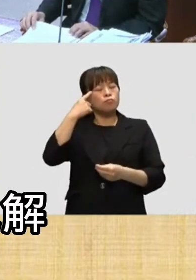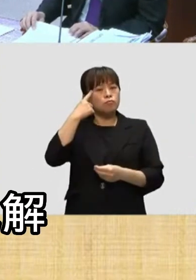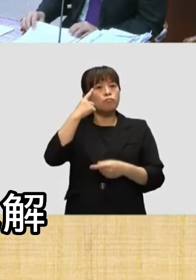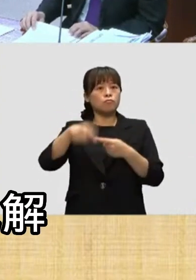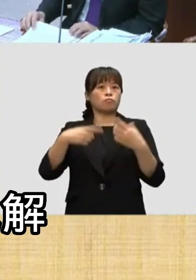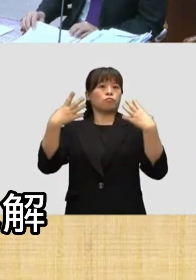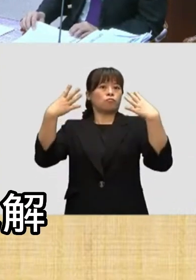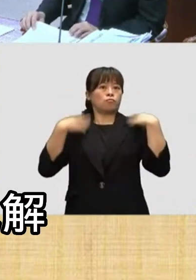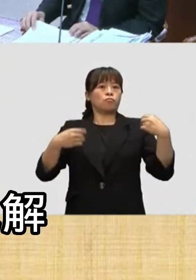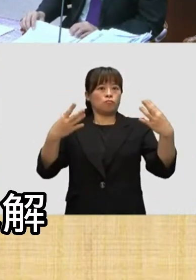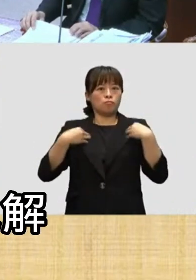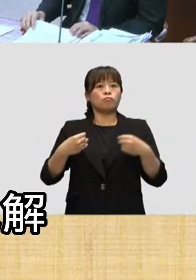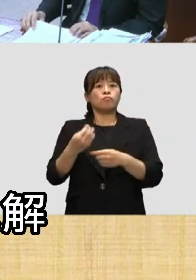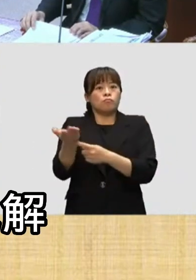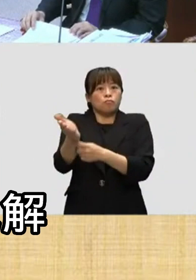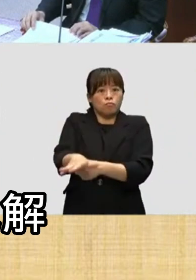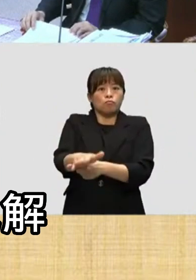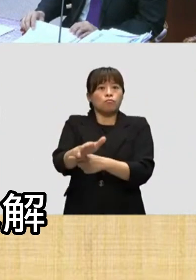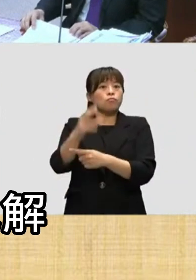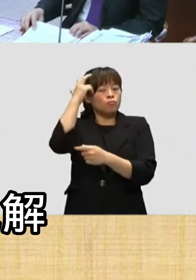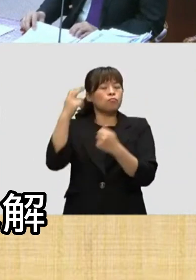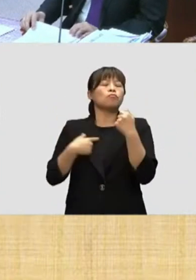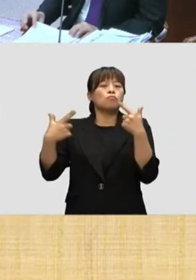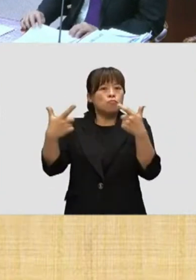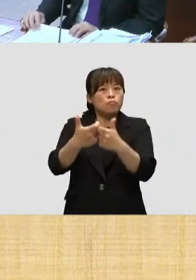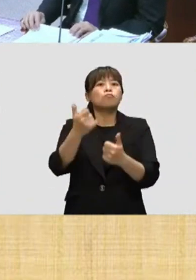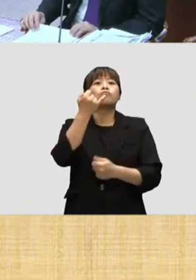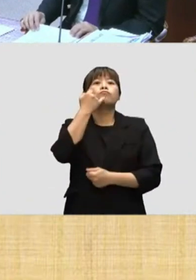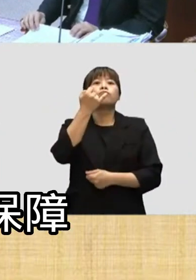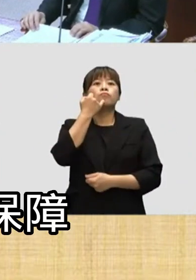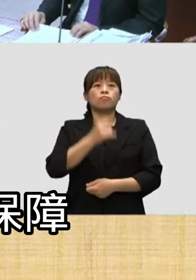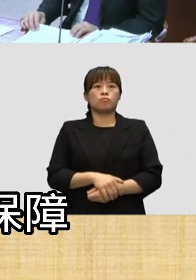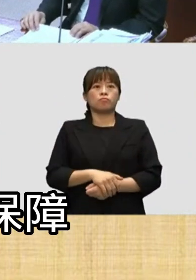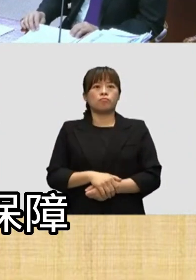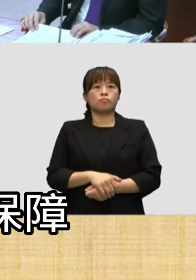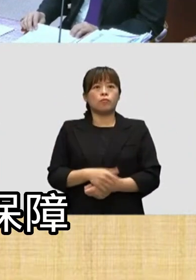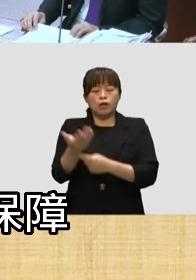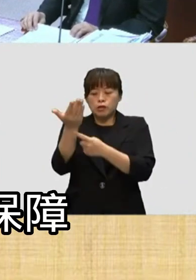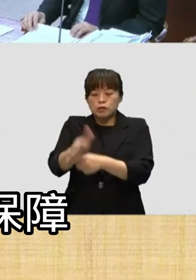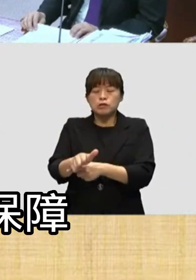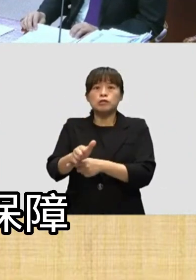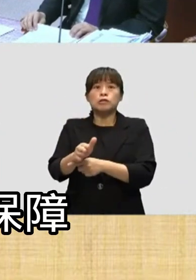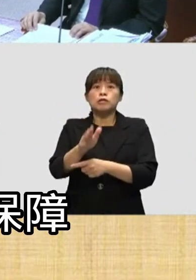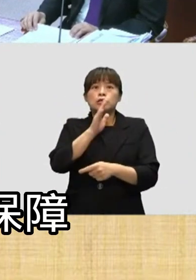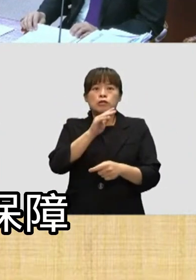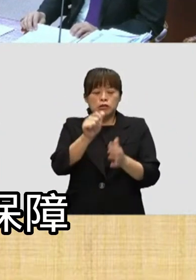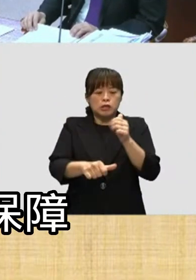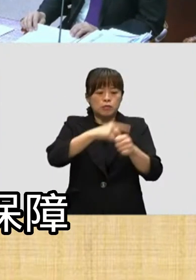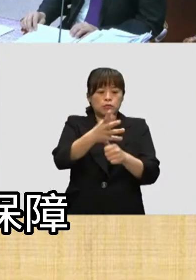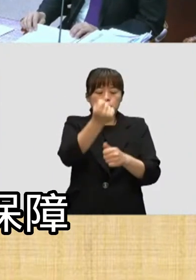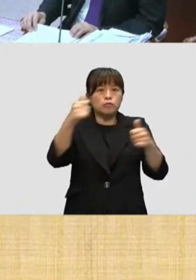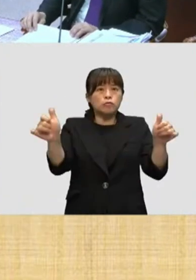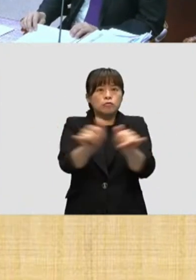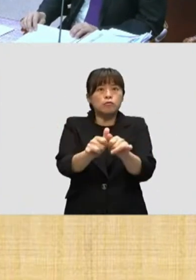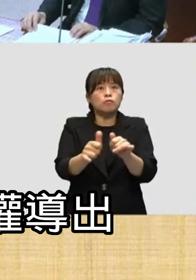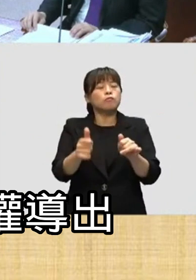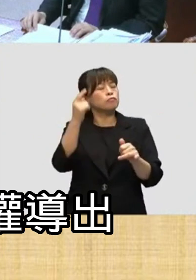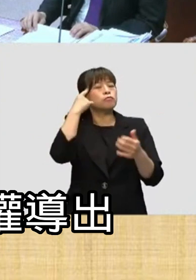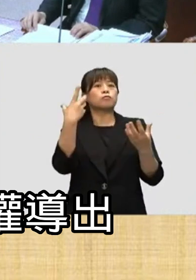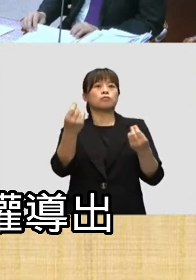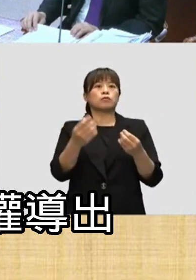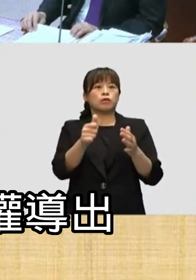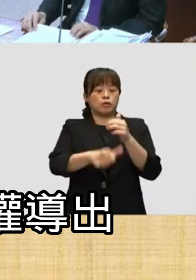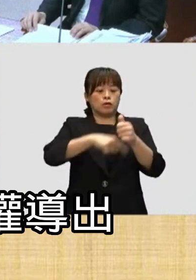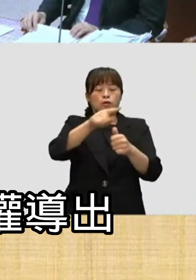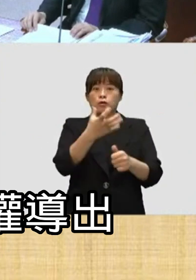应该维持向来死刑合宪的见解。死刑并不当然违反生命权的保障，生命